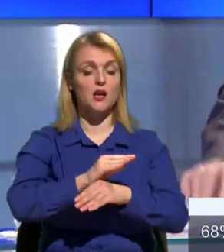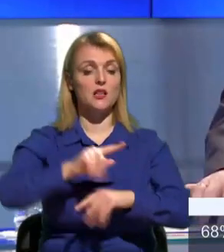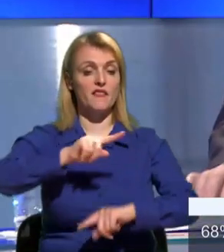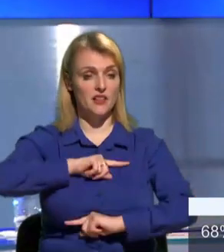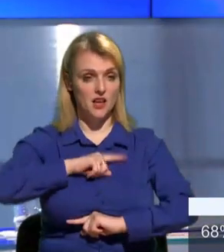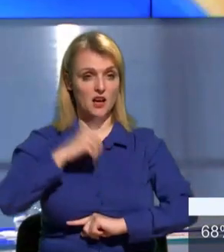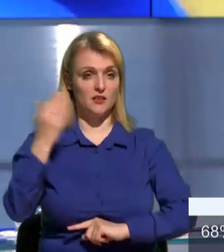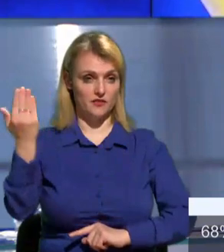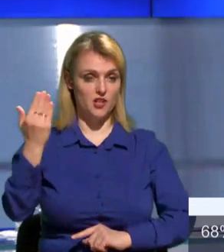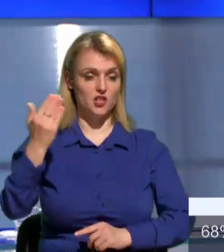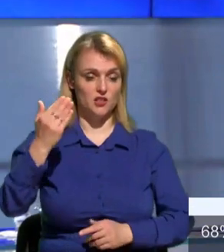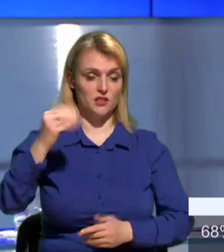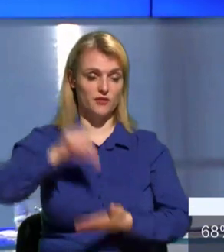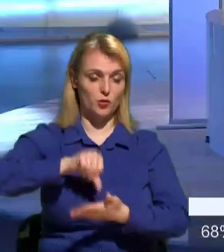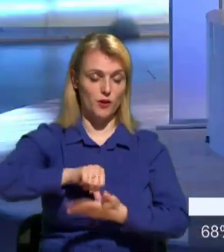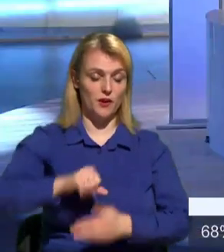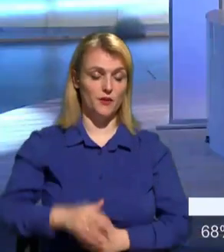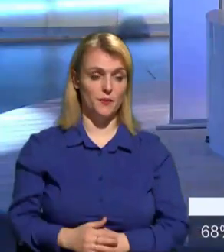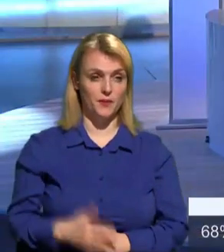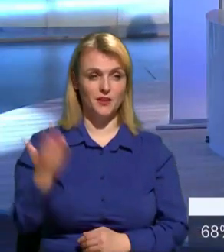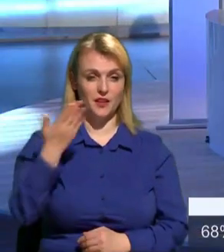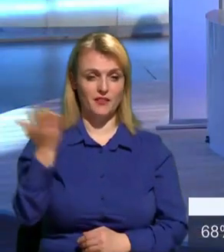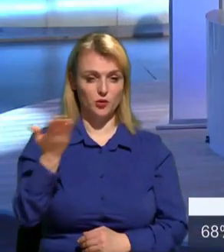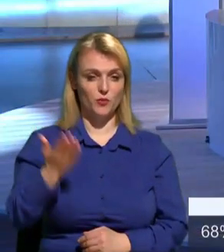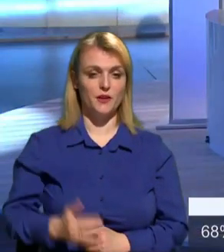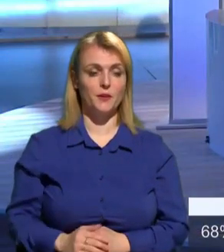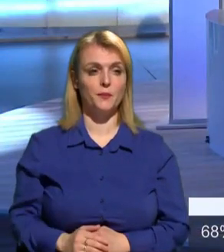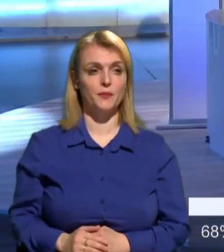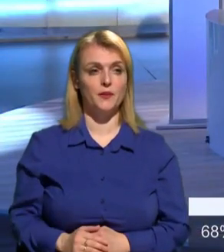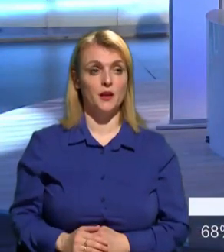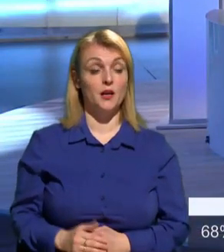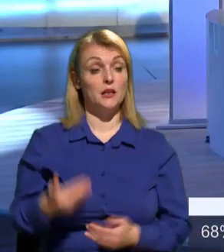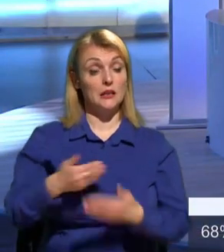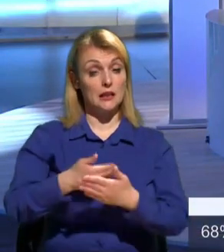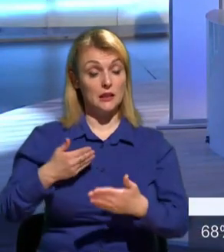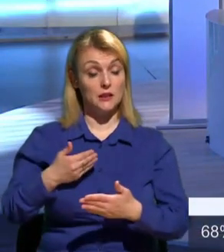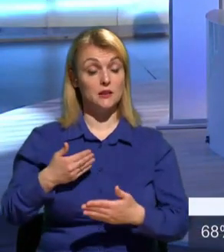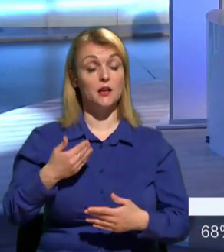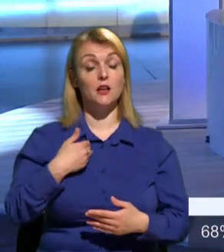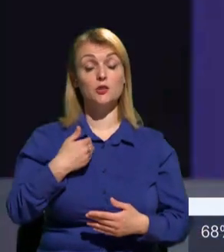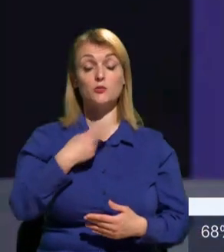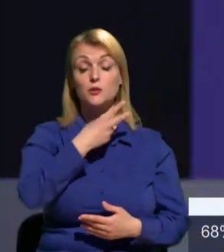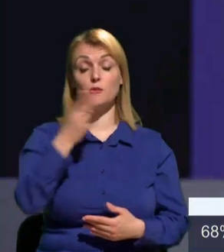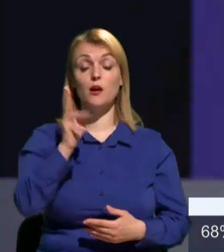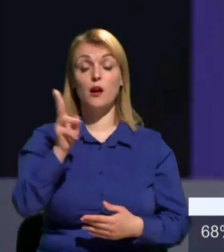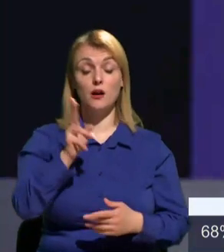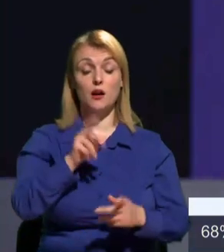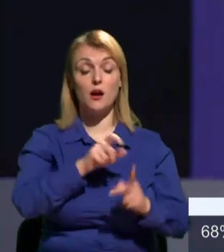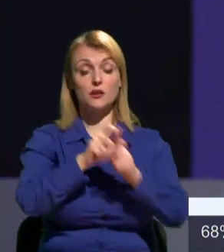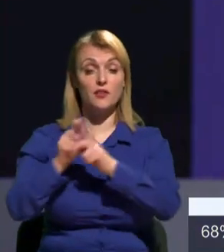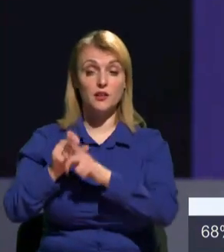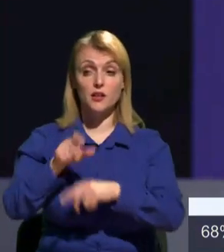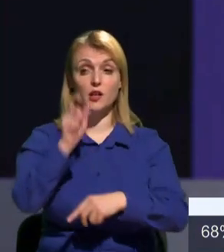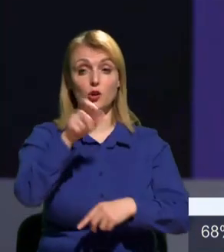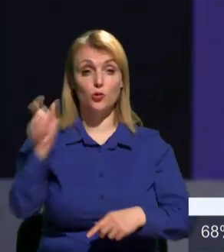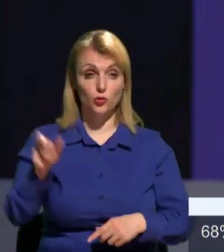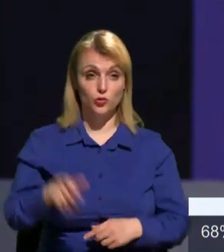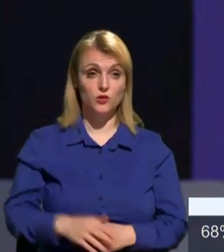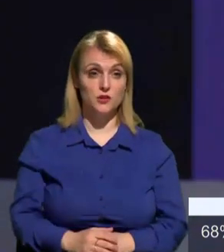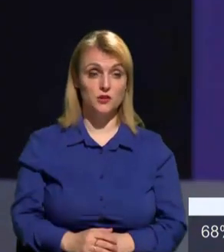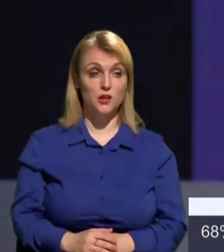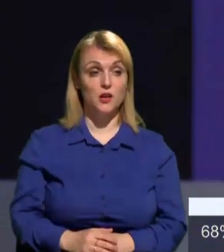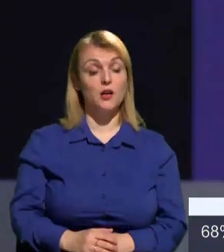final. Dar, înainte de a ajunge la mesajul de final, vreau să vedem cum au răspuns telespectatorii noștri la întrebarea, veți